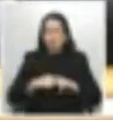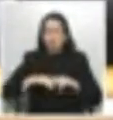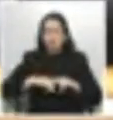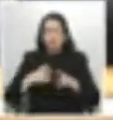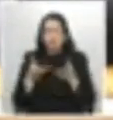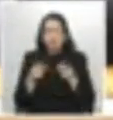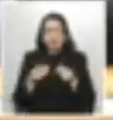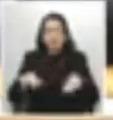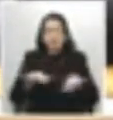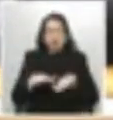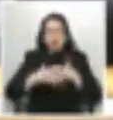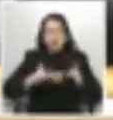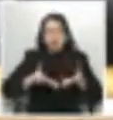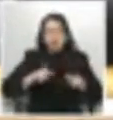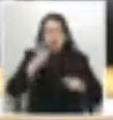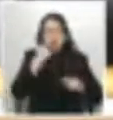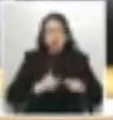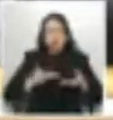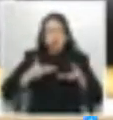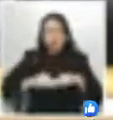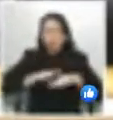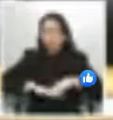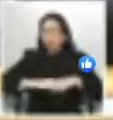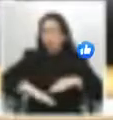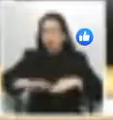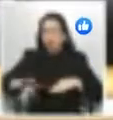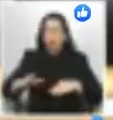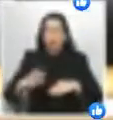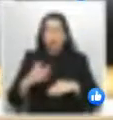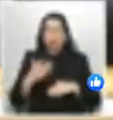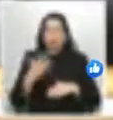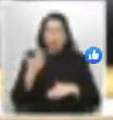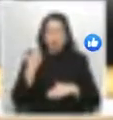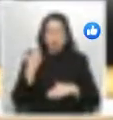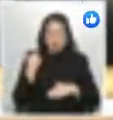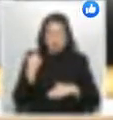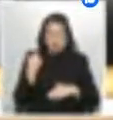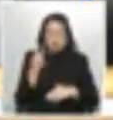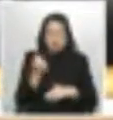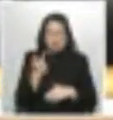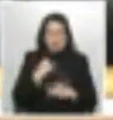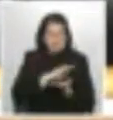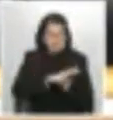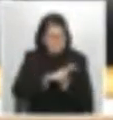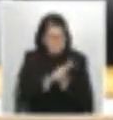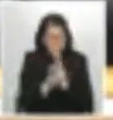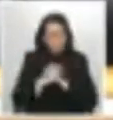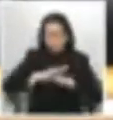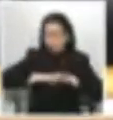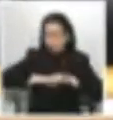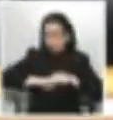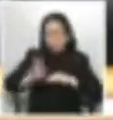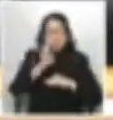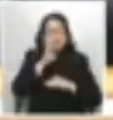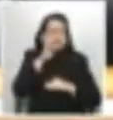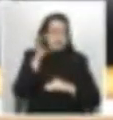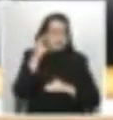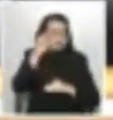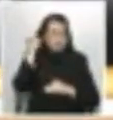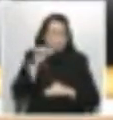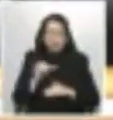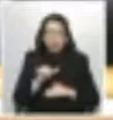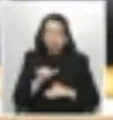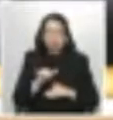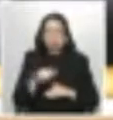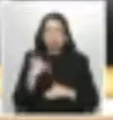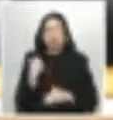องนึงก็คือว่ามาตรฐานการดูแลงานของกรมทางหลวงชนบทเนี่ยผมก็ดูได้สายตาเนี่ยนะครับบางที